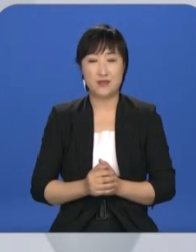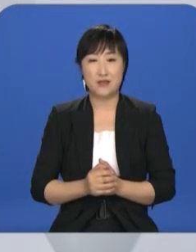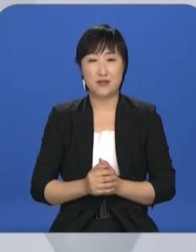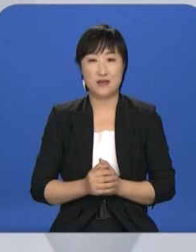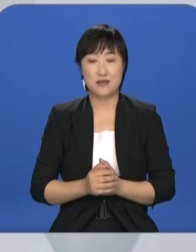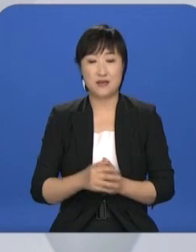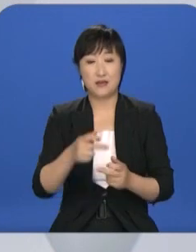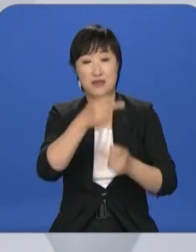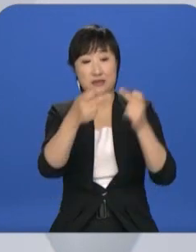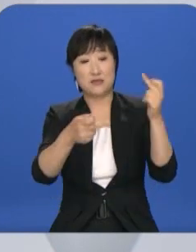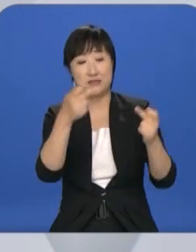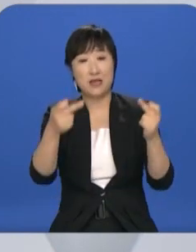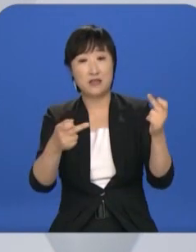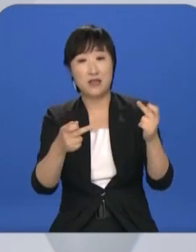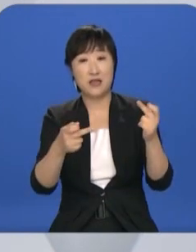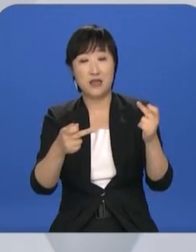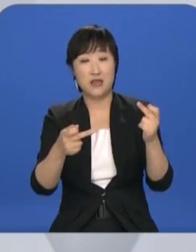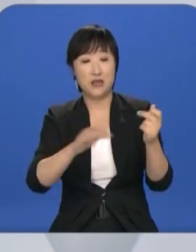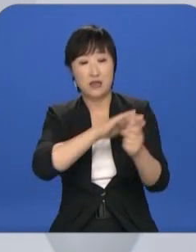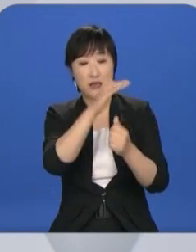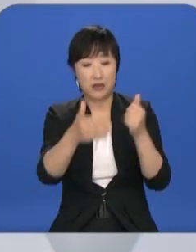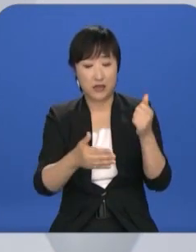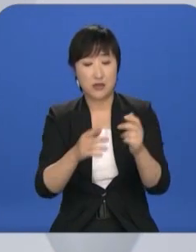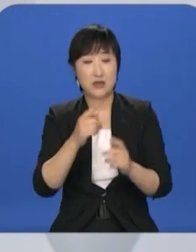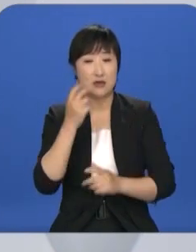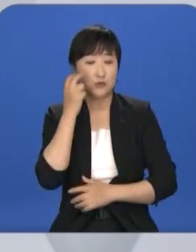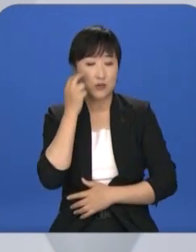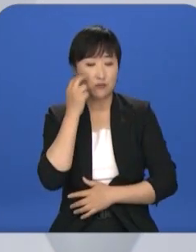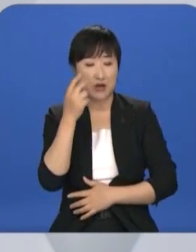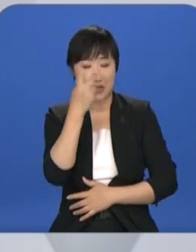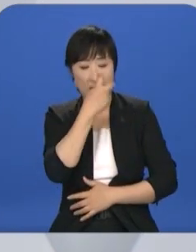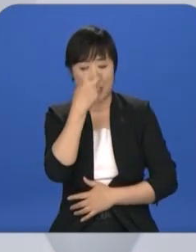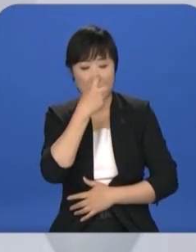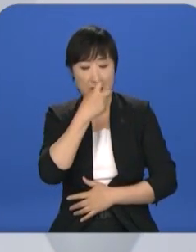선산의 굽쟁이 소나무가 선산을 지키고